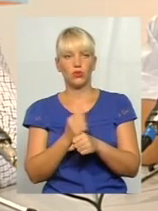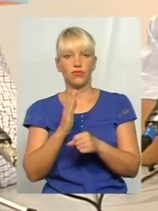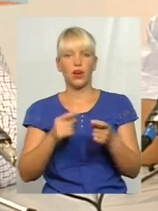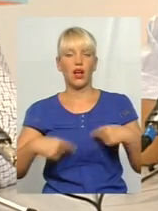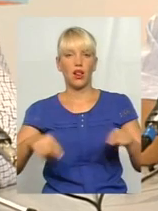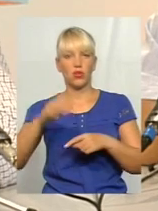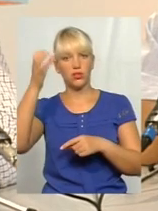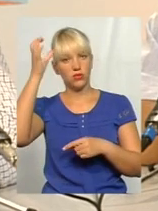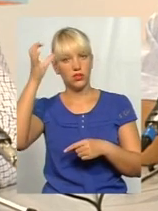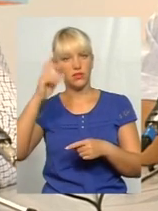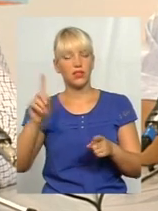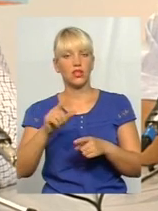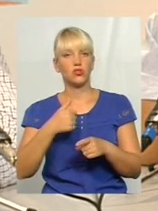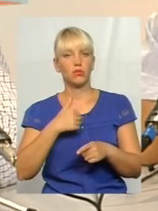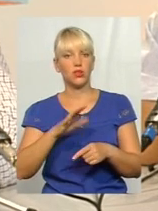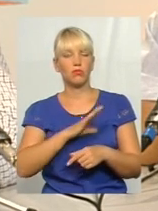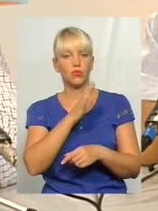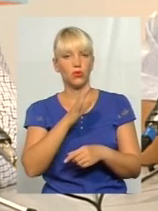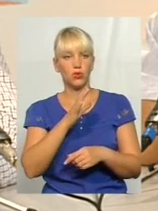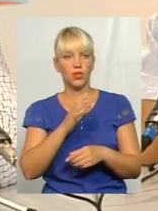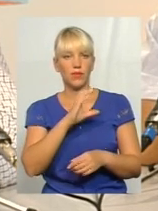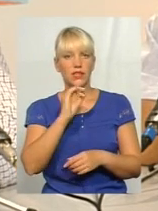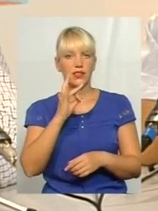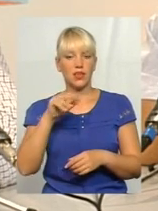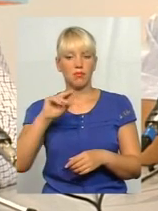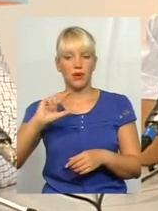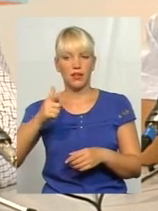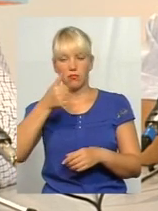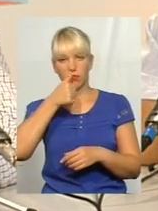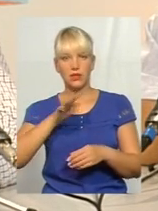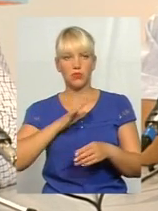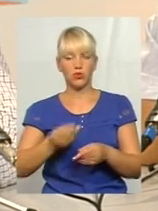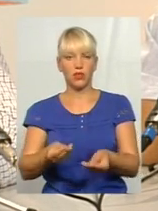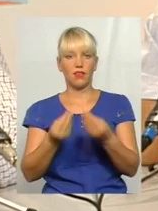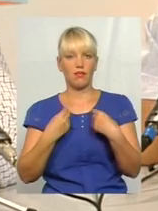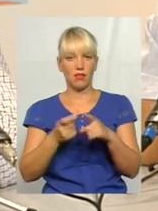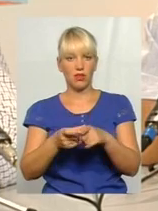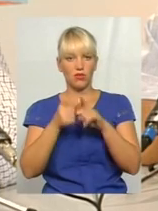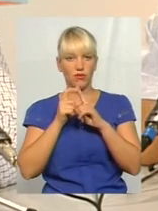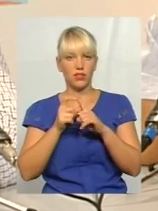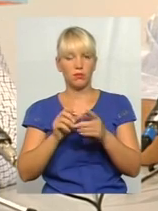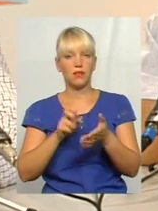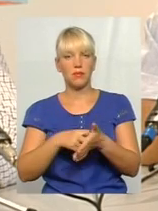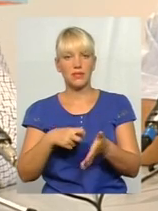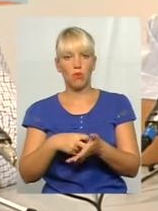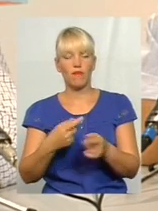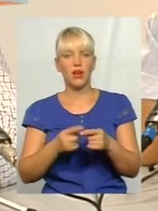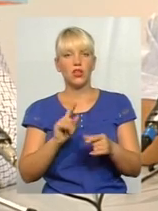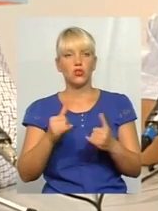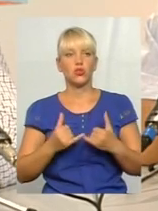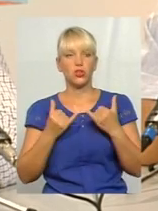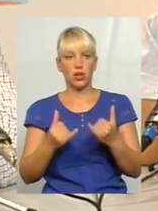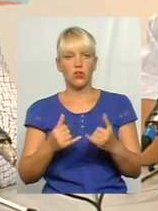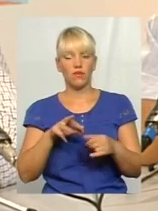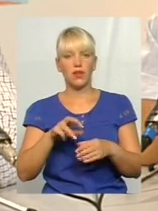галузі освіти На що мені було в серпні місяці надана письмова відповідь що шановний Андрій Миколайович місця для